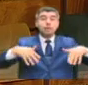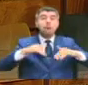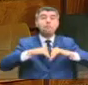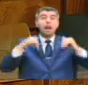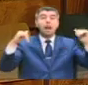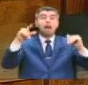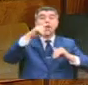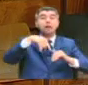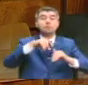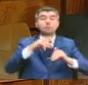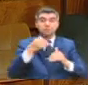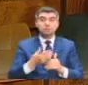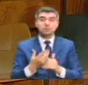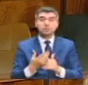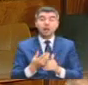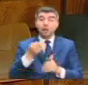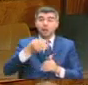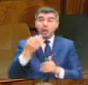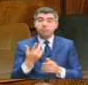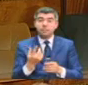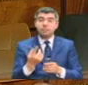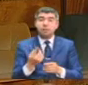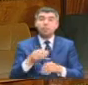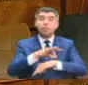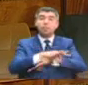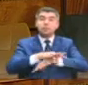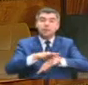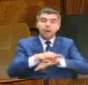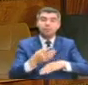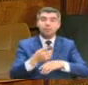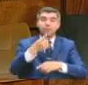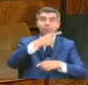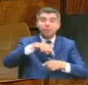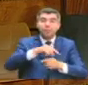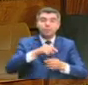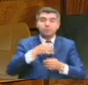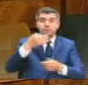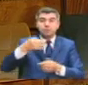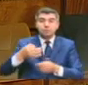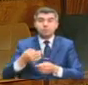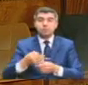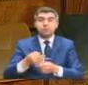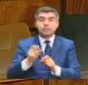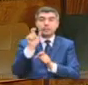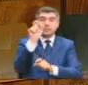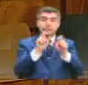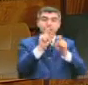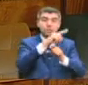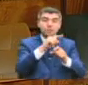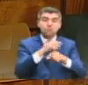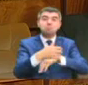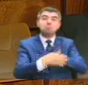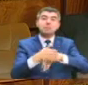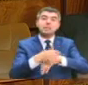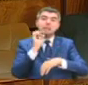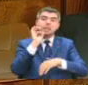الدور ديال النقابات وديال الموظفين في القطاع العمومي، لأن الفئة كبيرة منهم كتنتمي للطبقة الوسطى. إذن